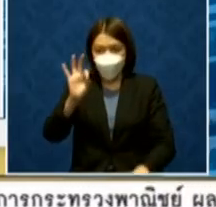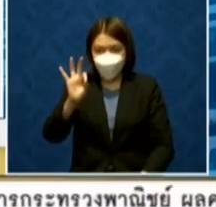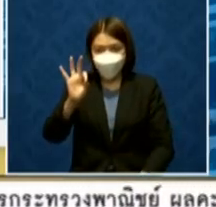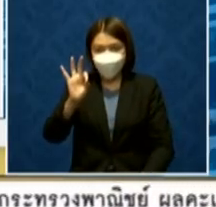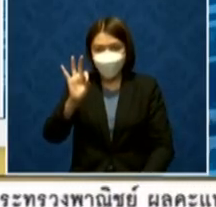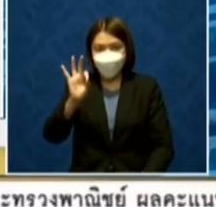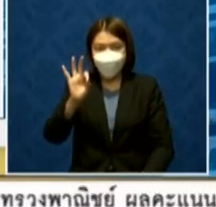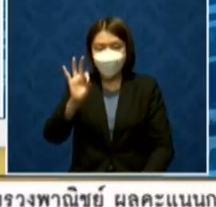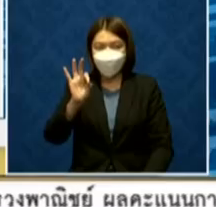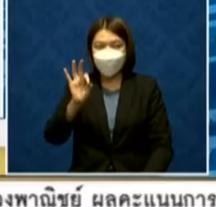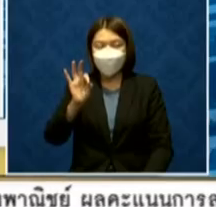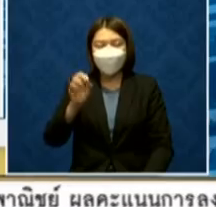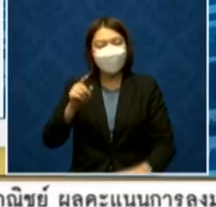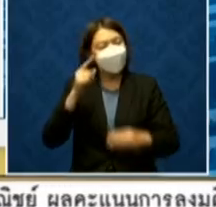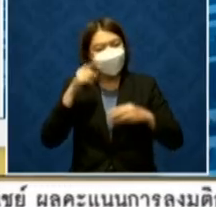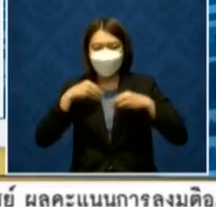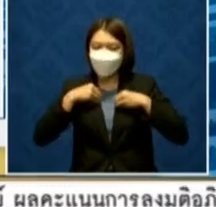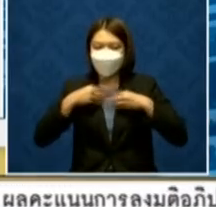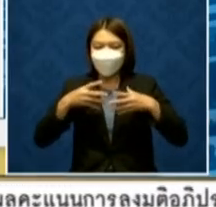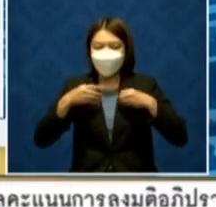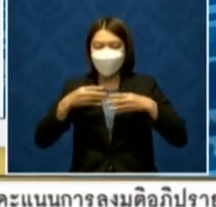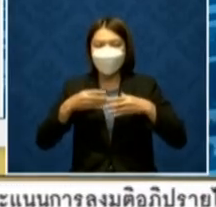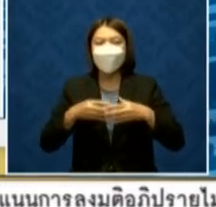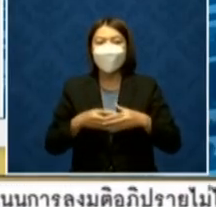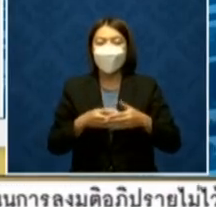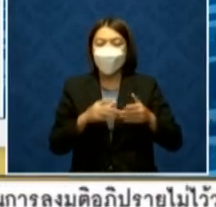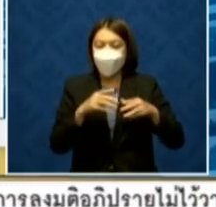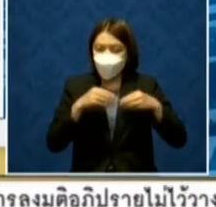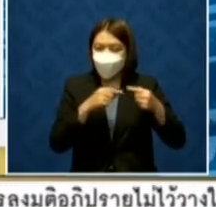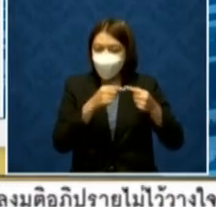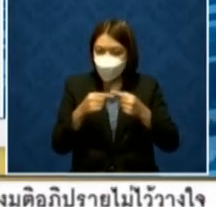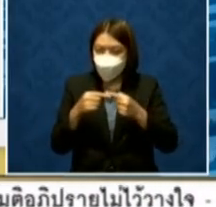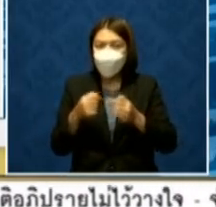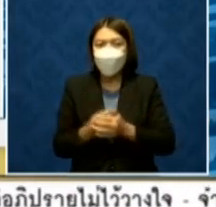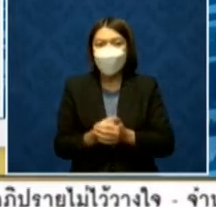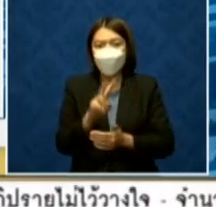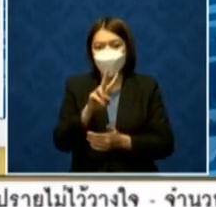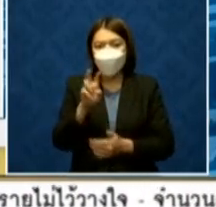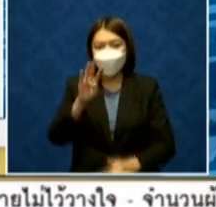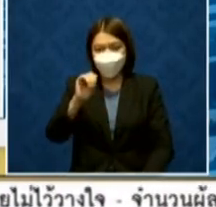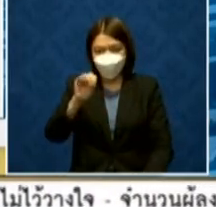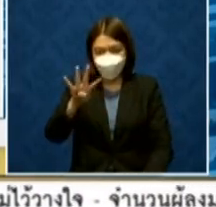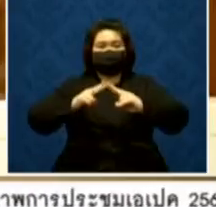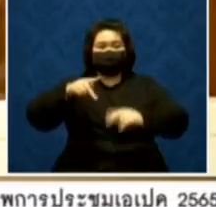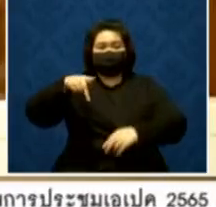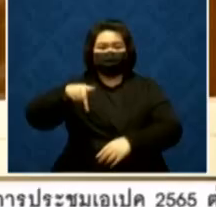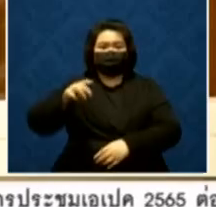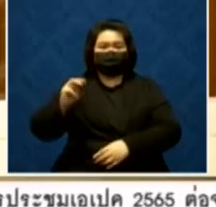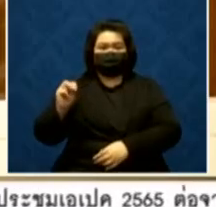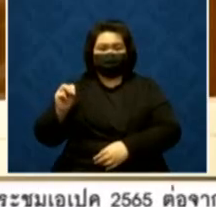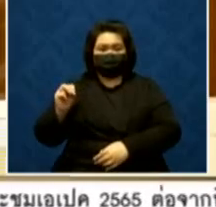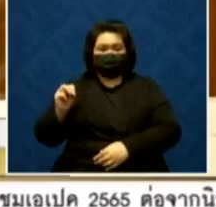ได้เสียง244 เหนือกว่า คนที่หลายคนลุ้น เหนือกว่าหัวหน้าพรรค ใช่ นี่กระดับแบบมีพลังฮึด